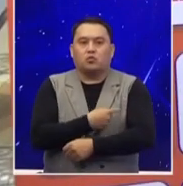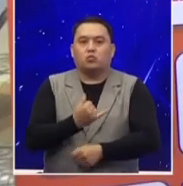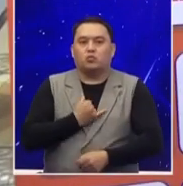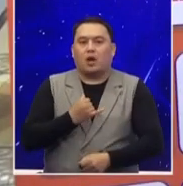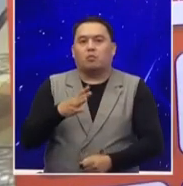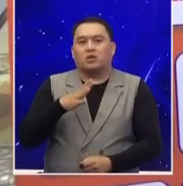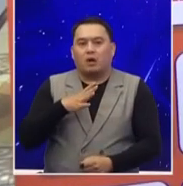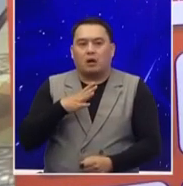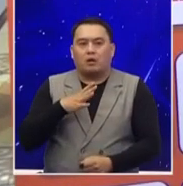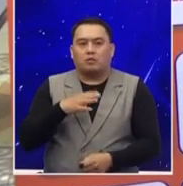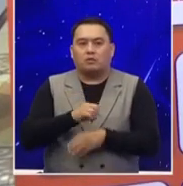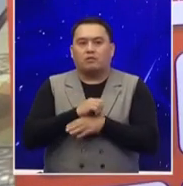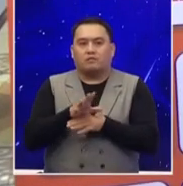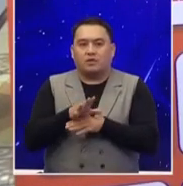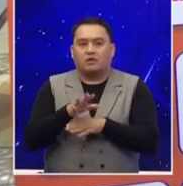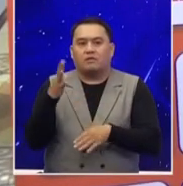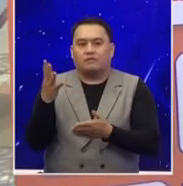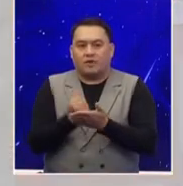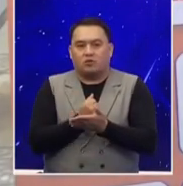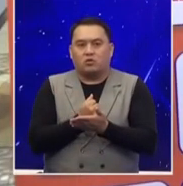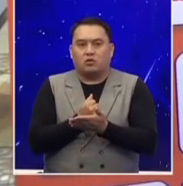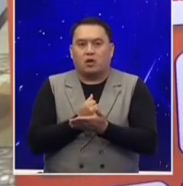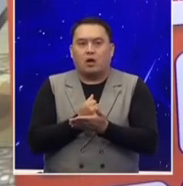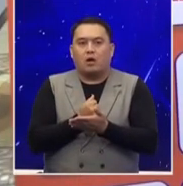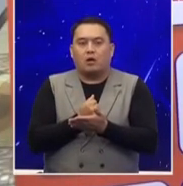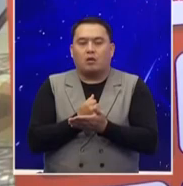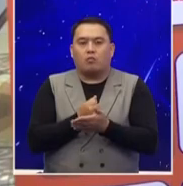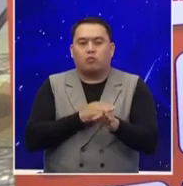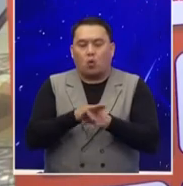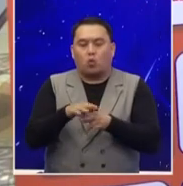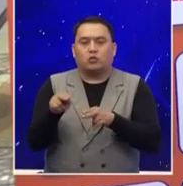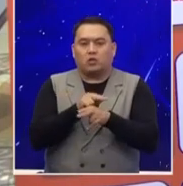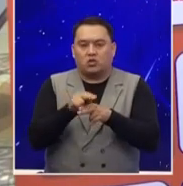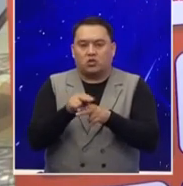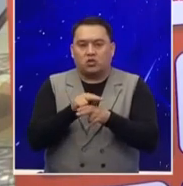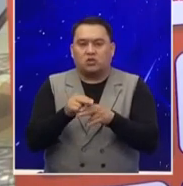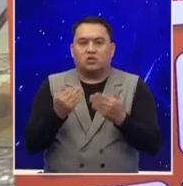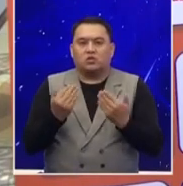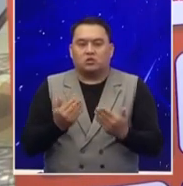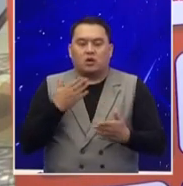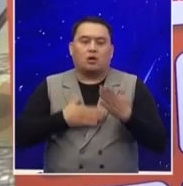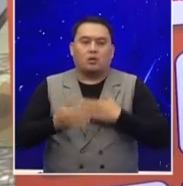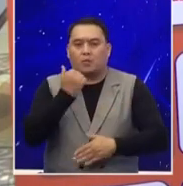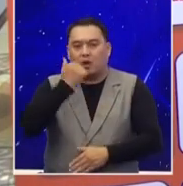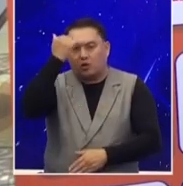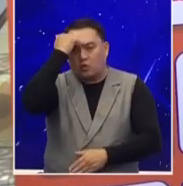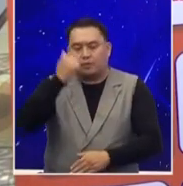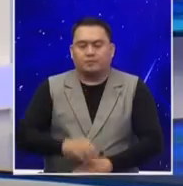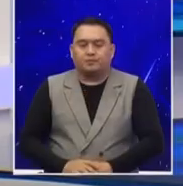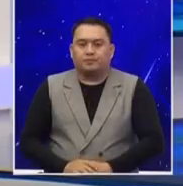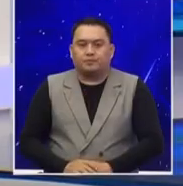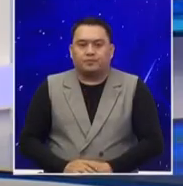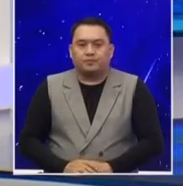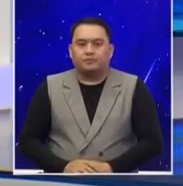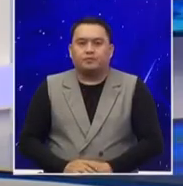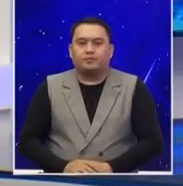у меня коронавирус выявили. Я прошла полный курс лечения, чему я очень благодарна.